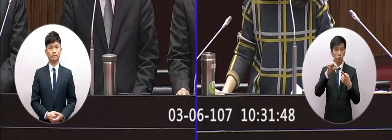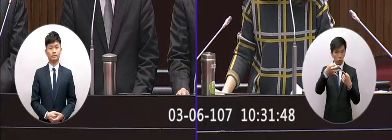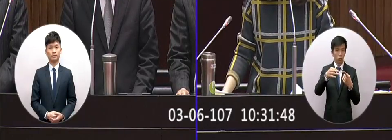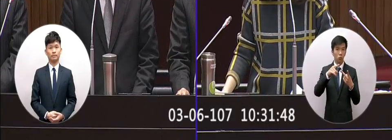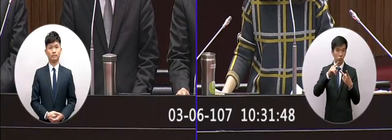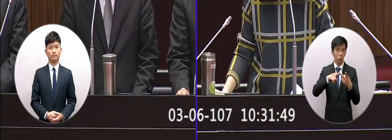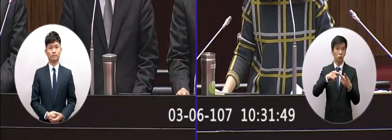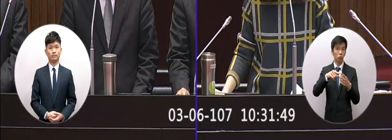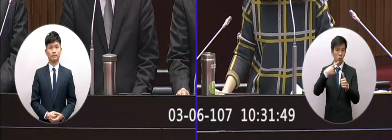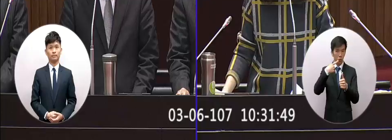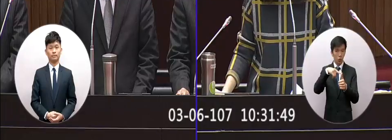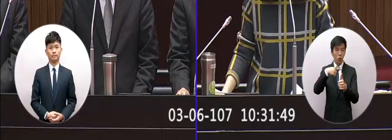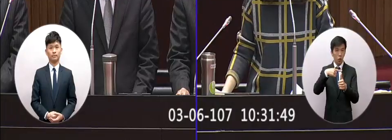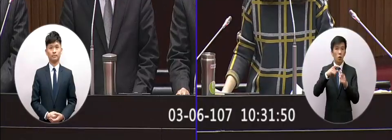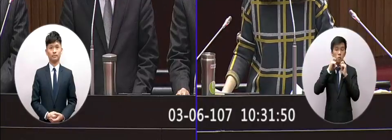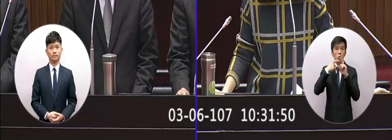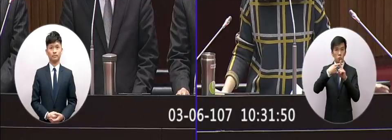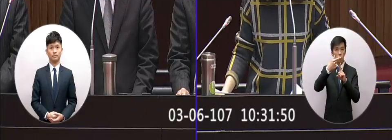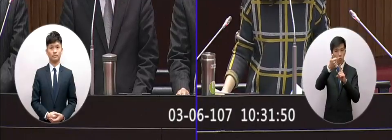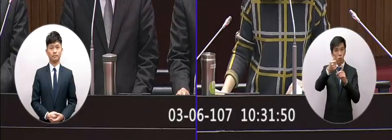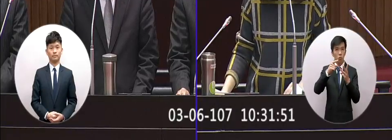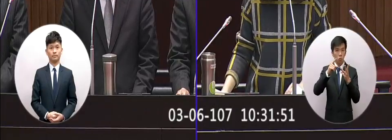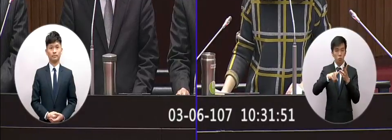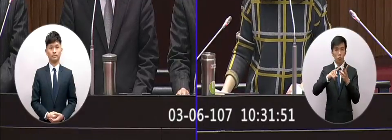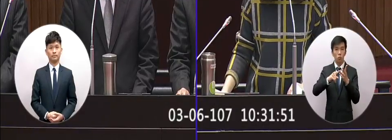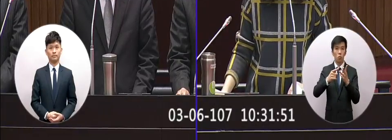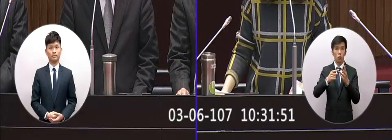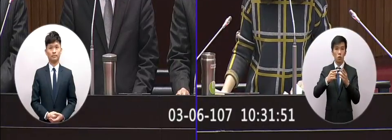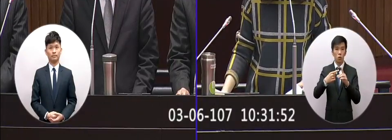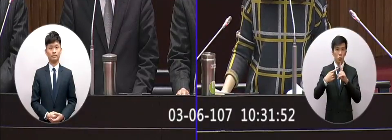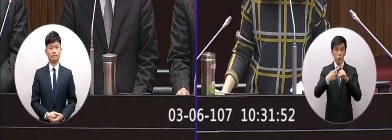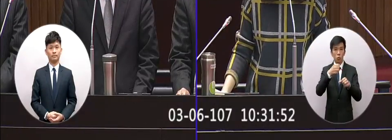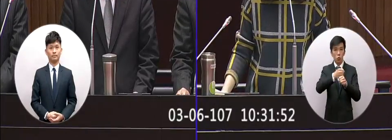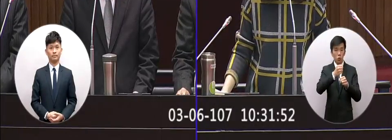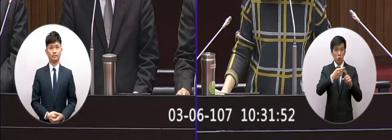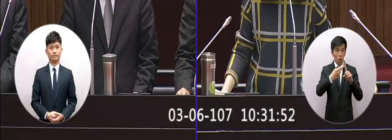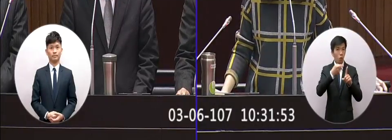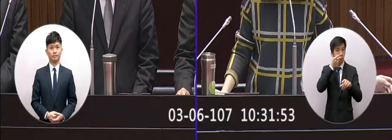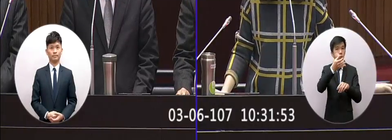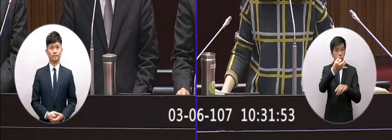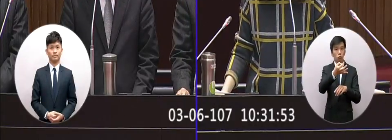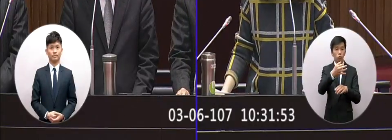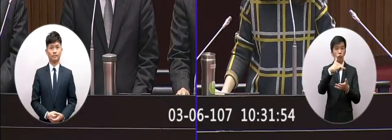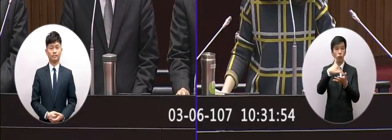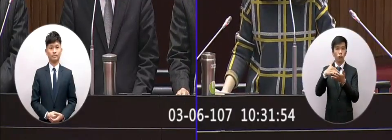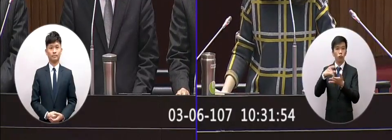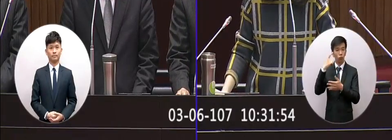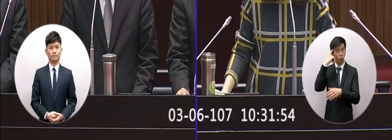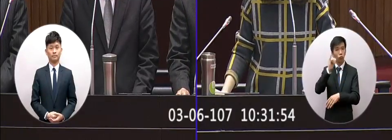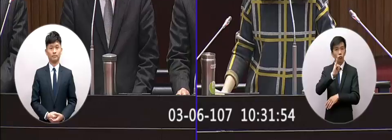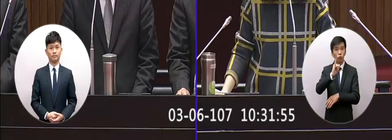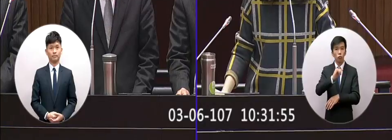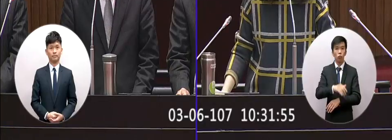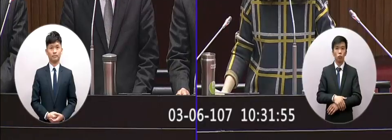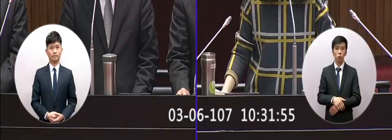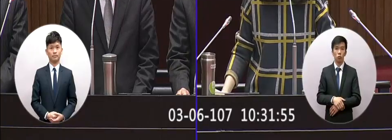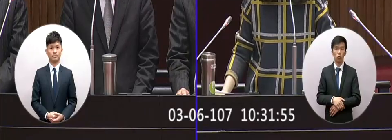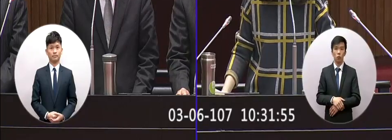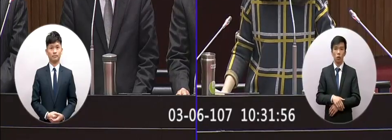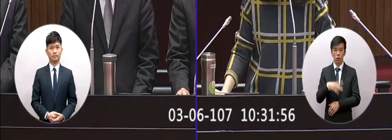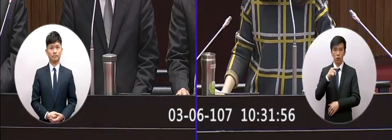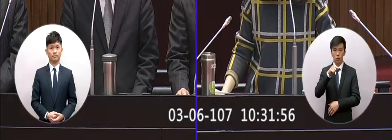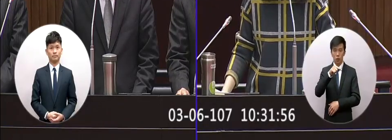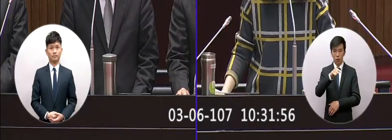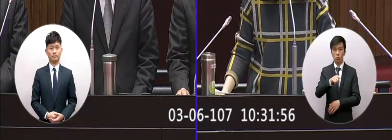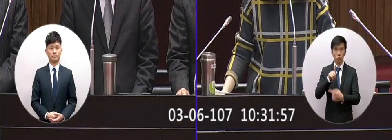品质那以及这些教保人员的薪资其实教育的这个单位都比较能够去掌控那他也能够配